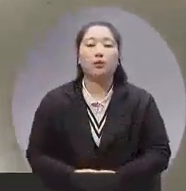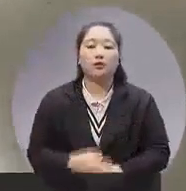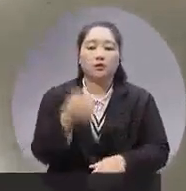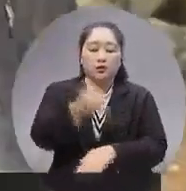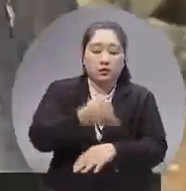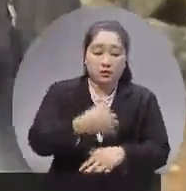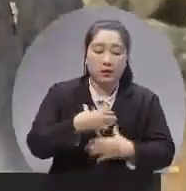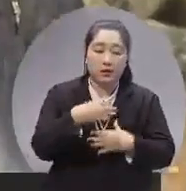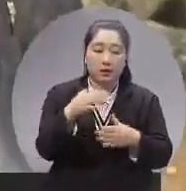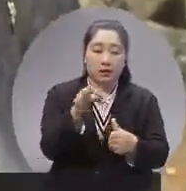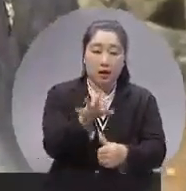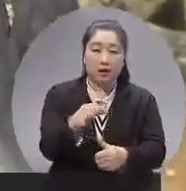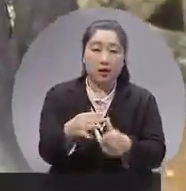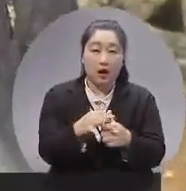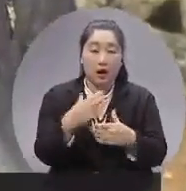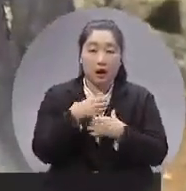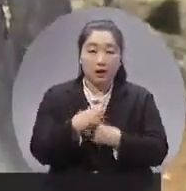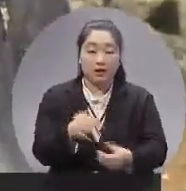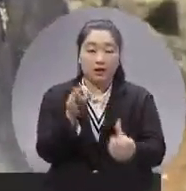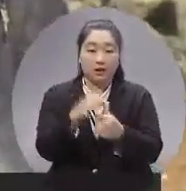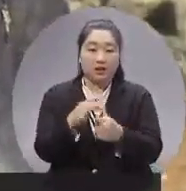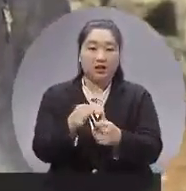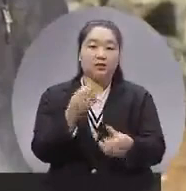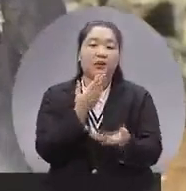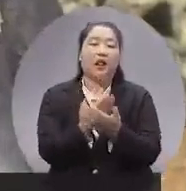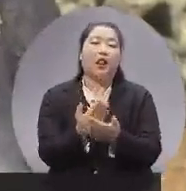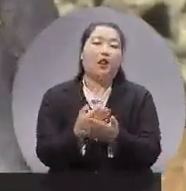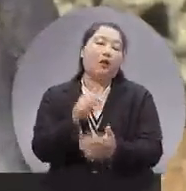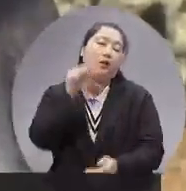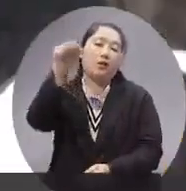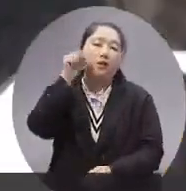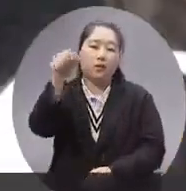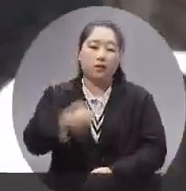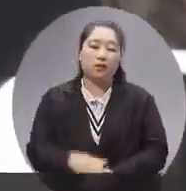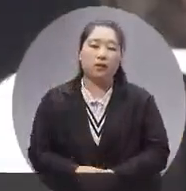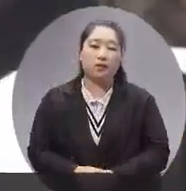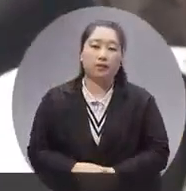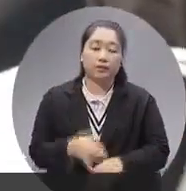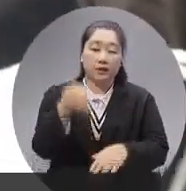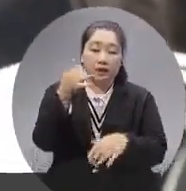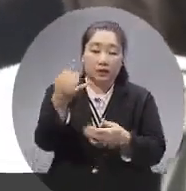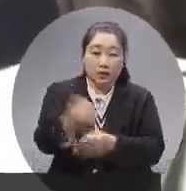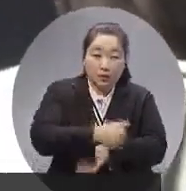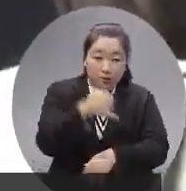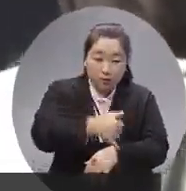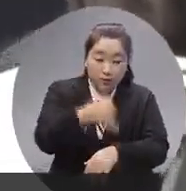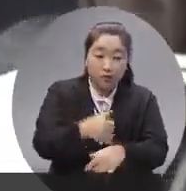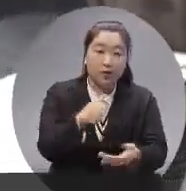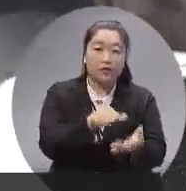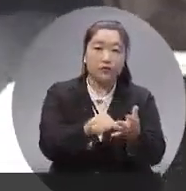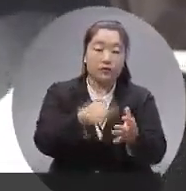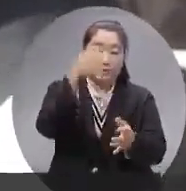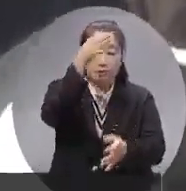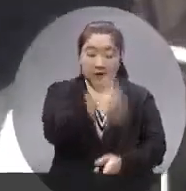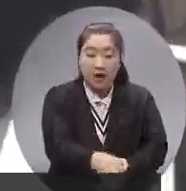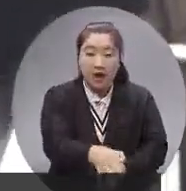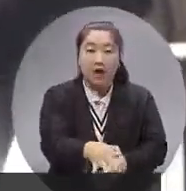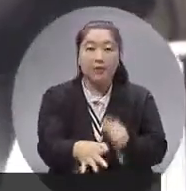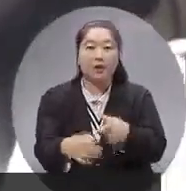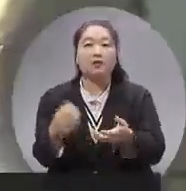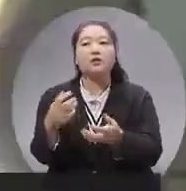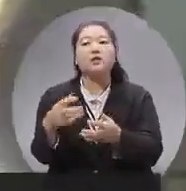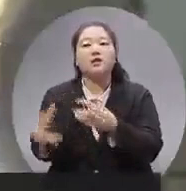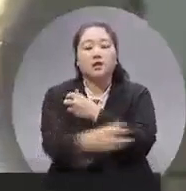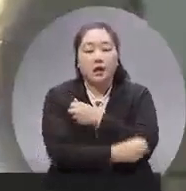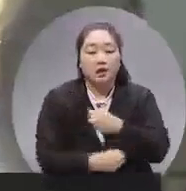가격 안정 기금 지급을 요구하고 나섰습니다. 농산물값이 폭락하면 생산비라도 보전하기 위해 지자체가 따로 모아둔